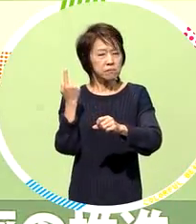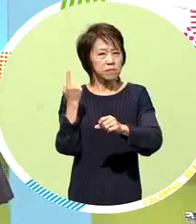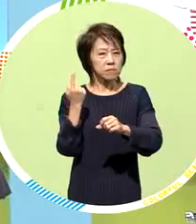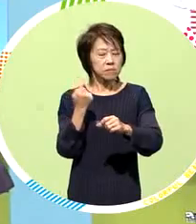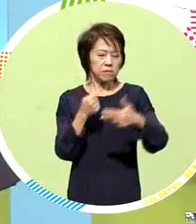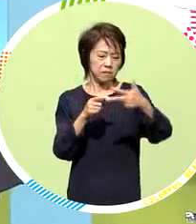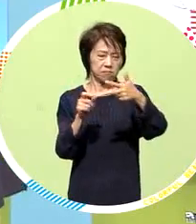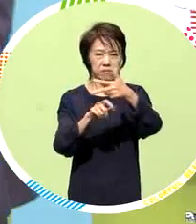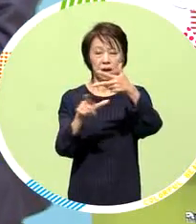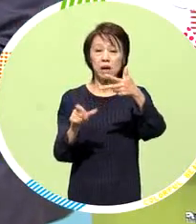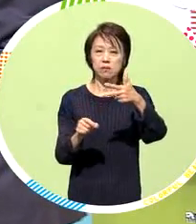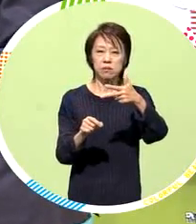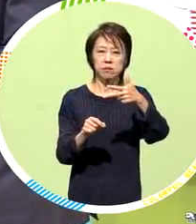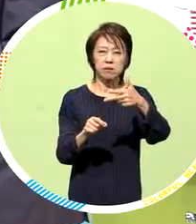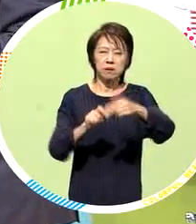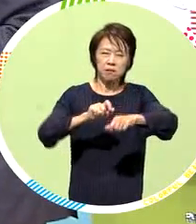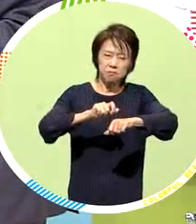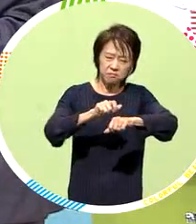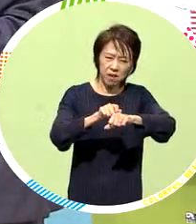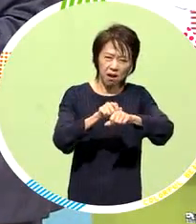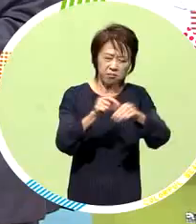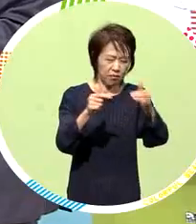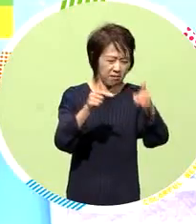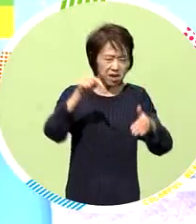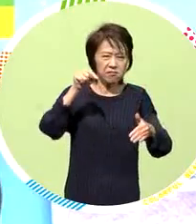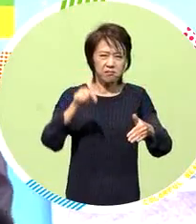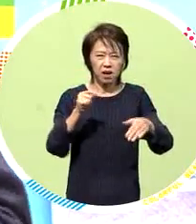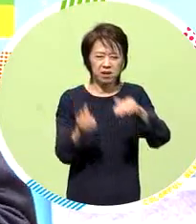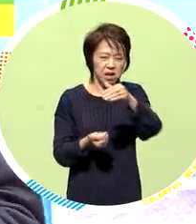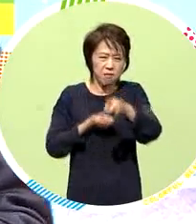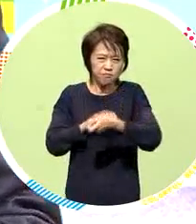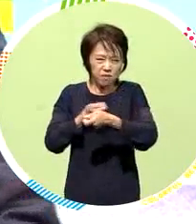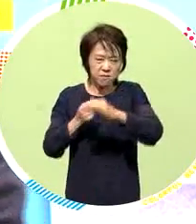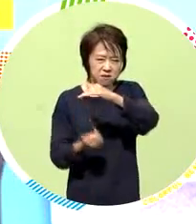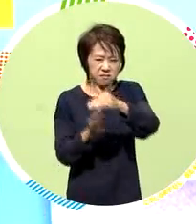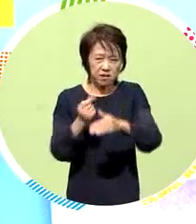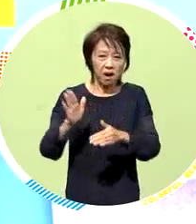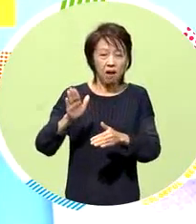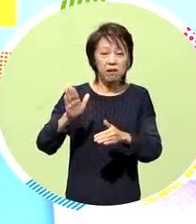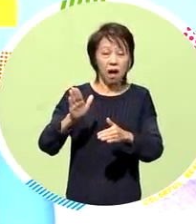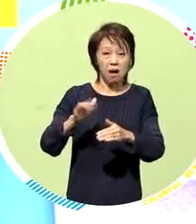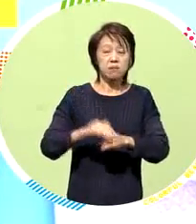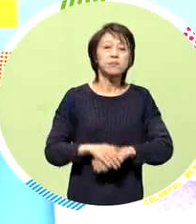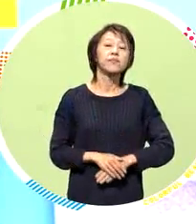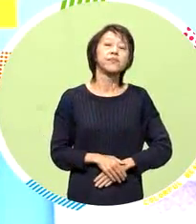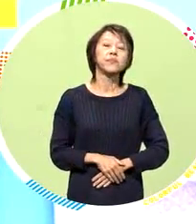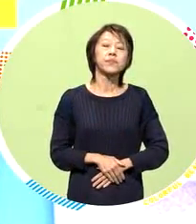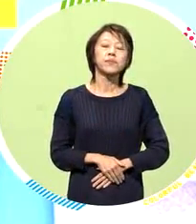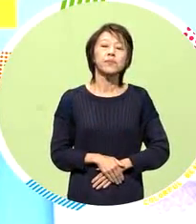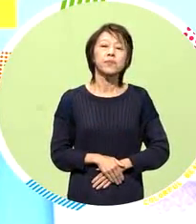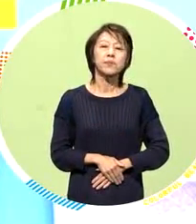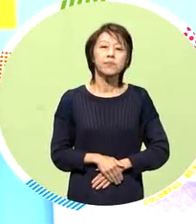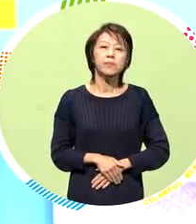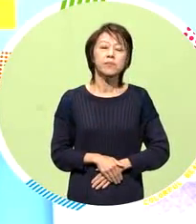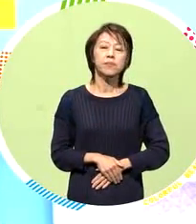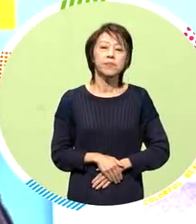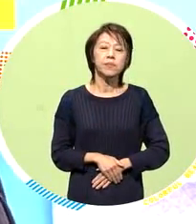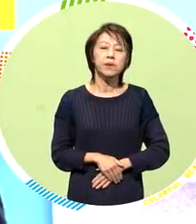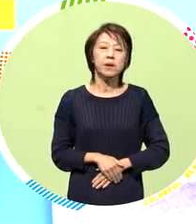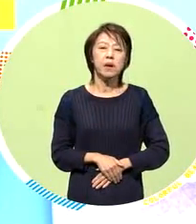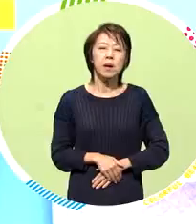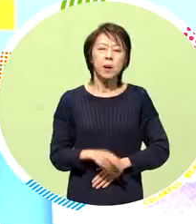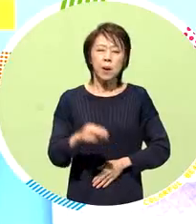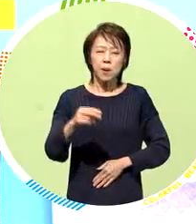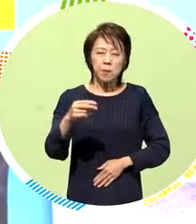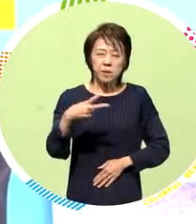7月にですね再発剤事件がありました津久井病での非情な厳しいで殺傷事件がありましたその中でああいうことを